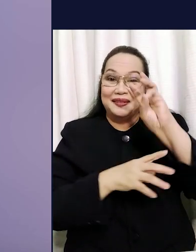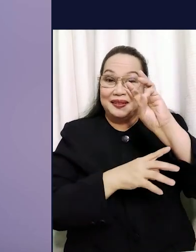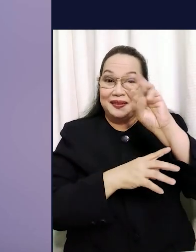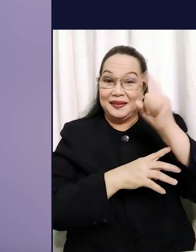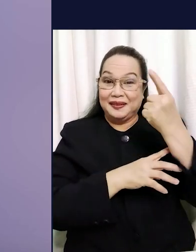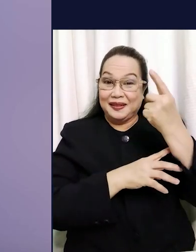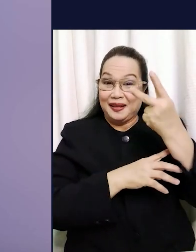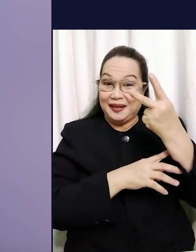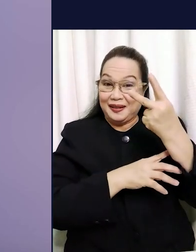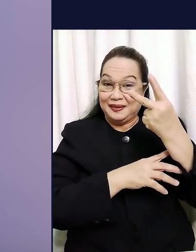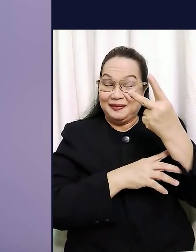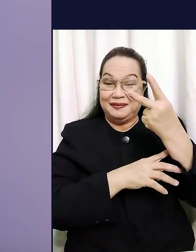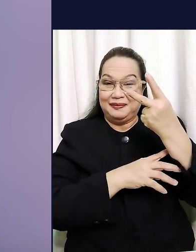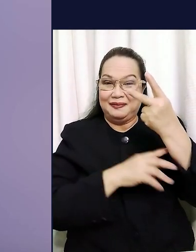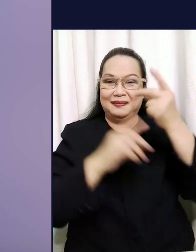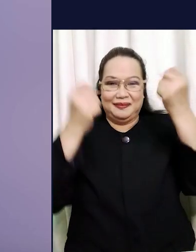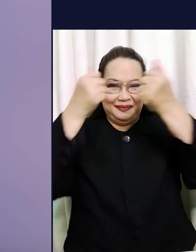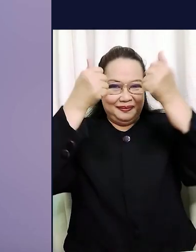62nd anniversary.